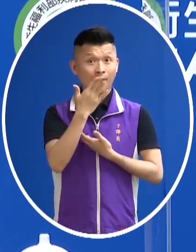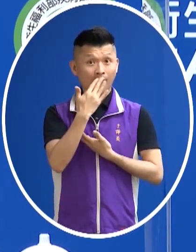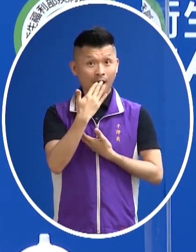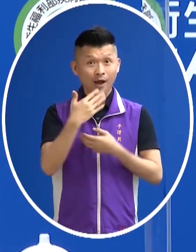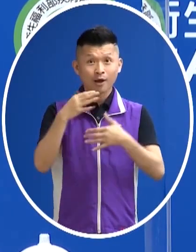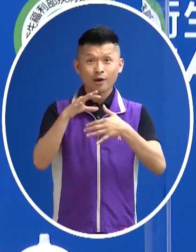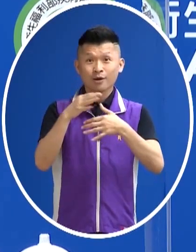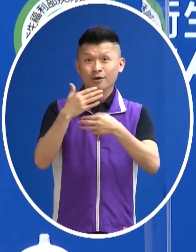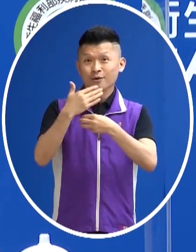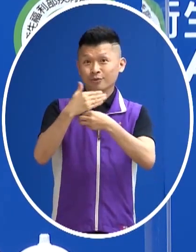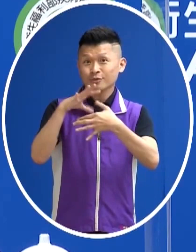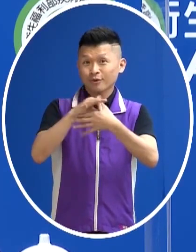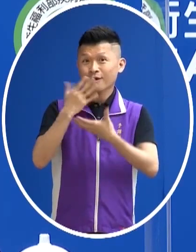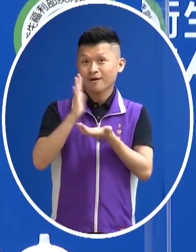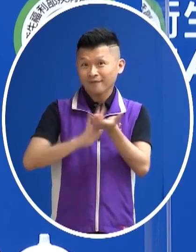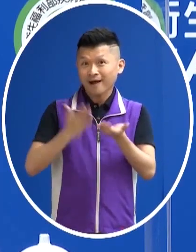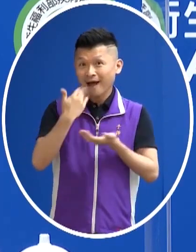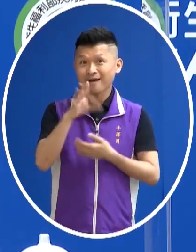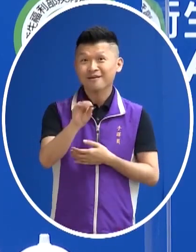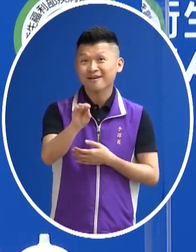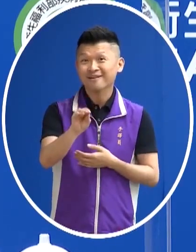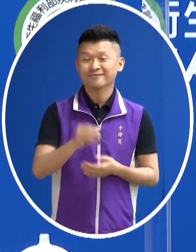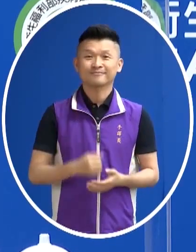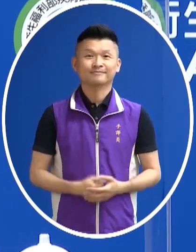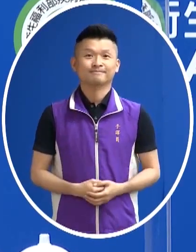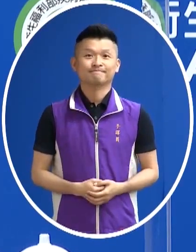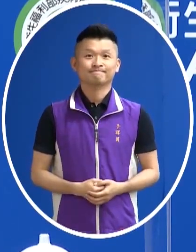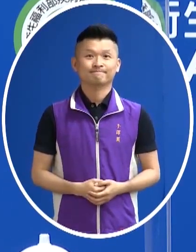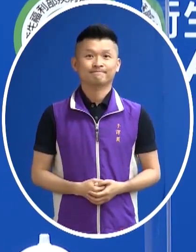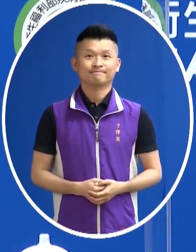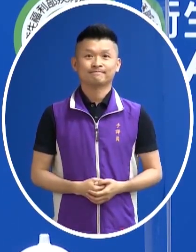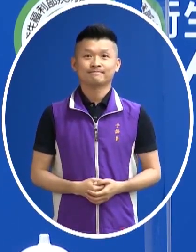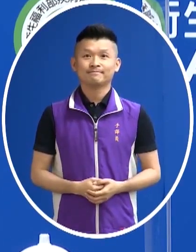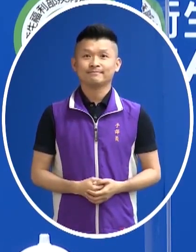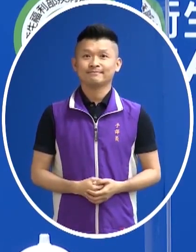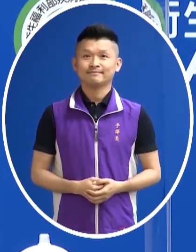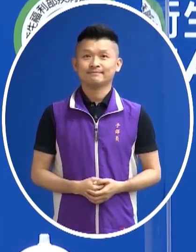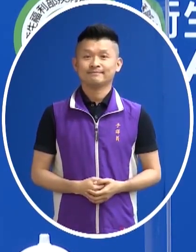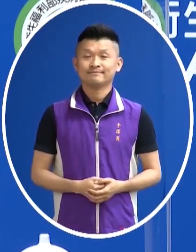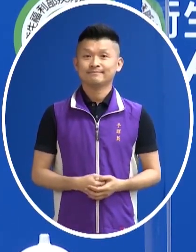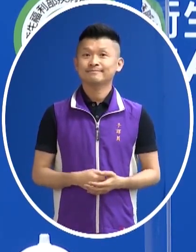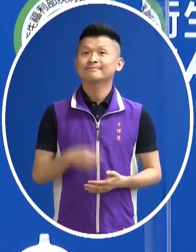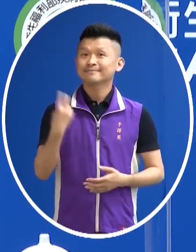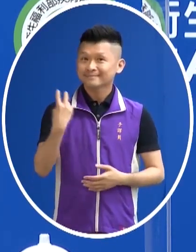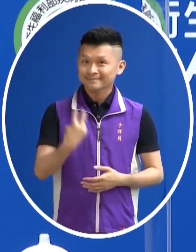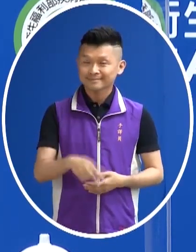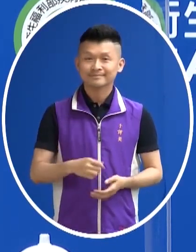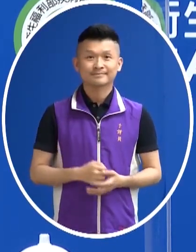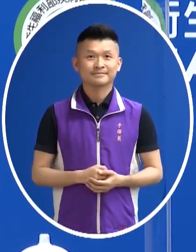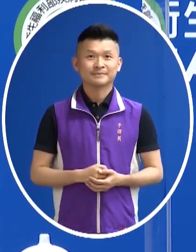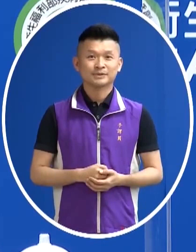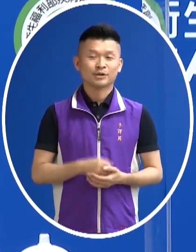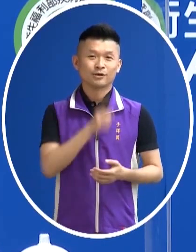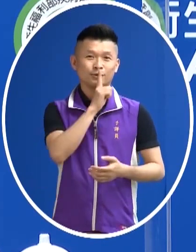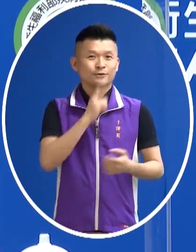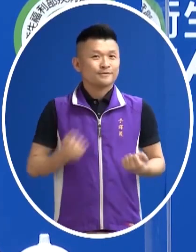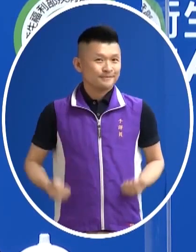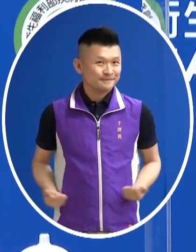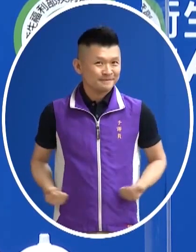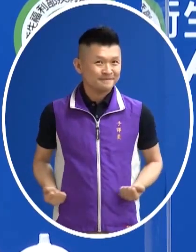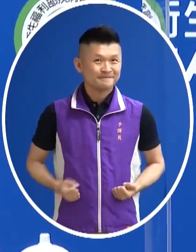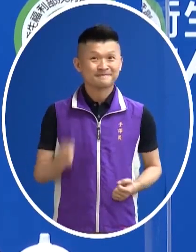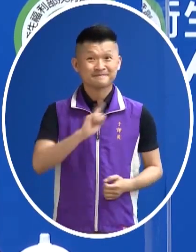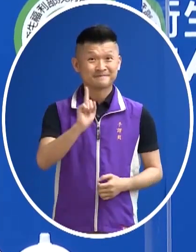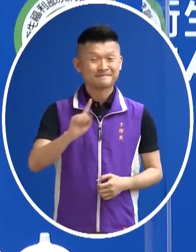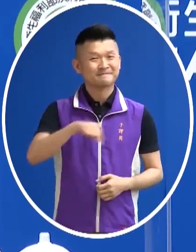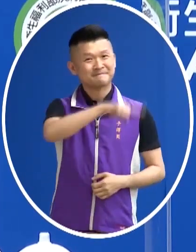饭？啊、哦，那也跟那个哈、哦、大家也。开一个玩笑了哈，当然蛮